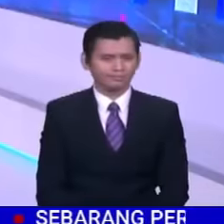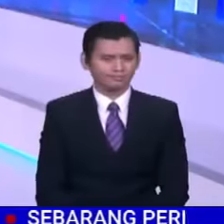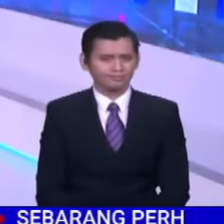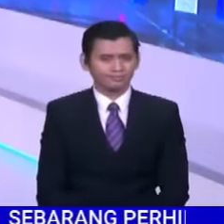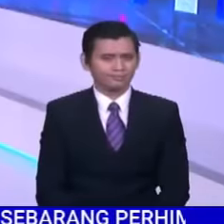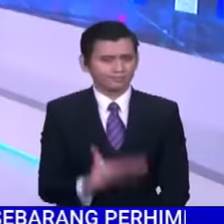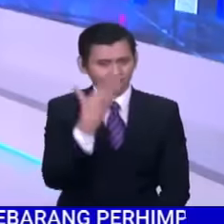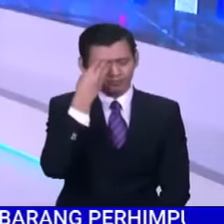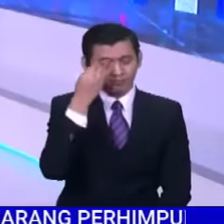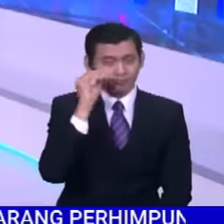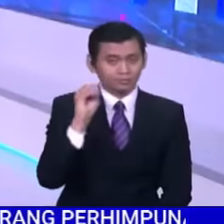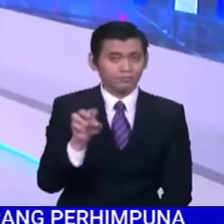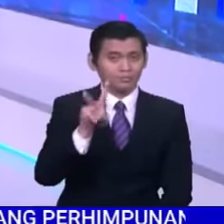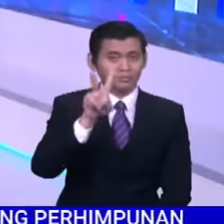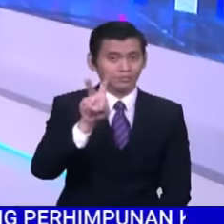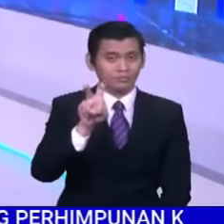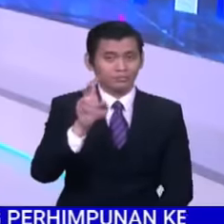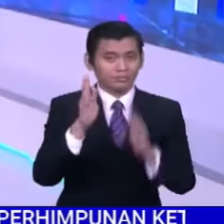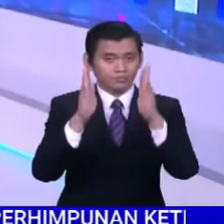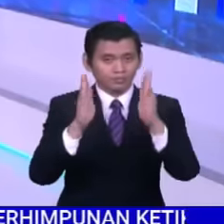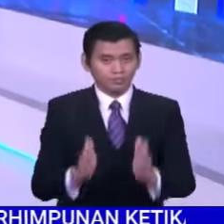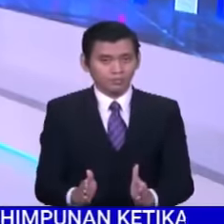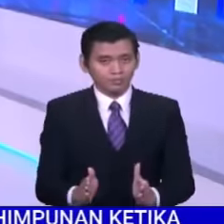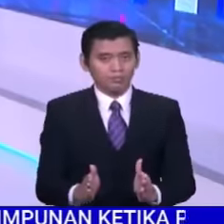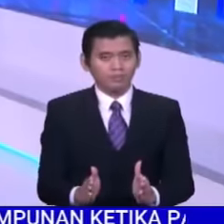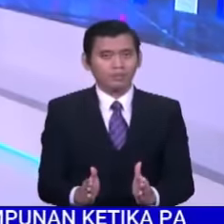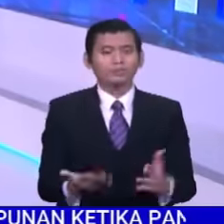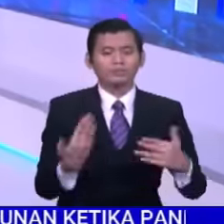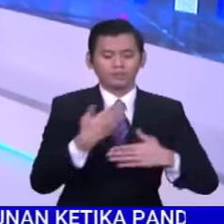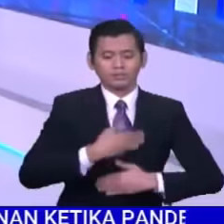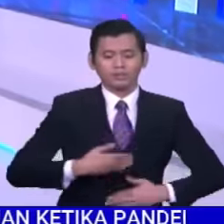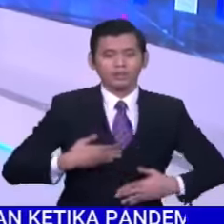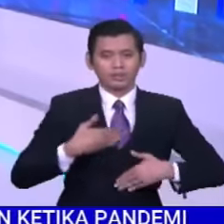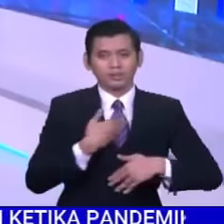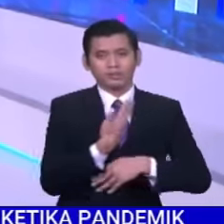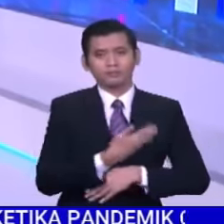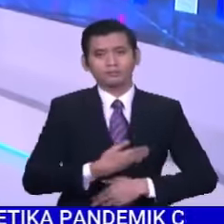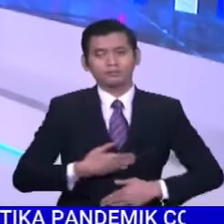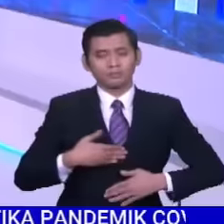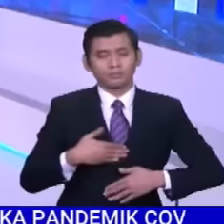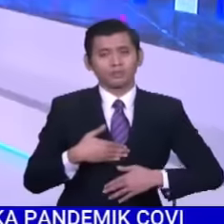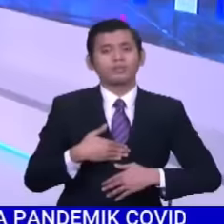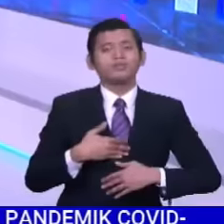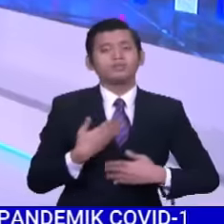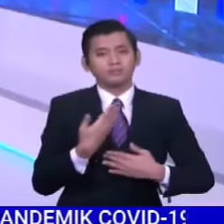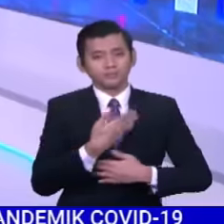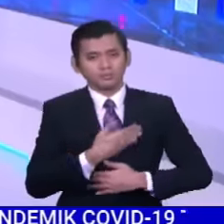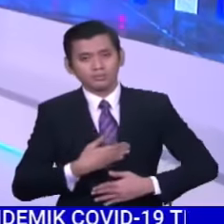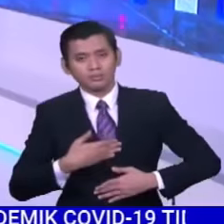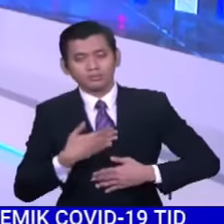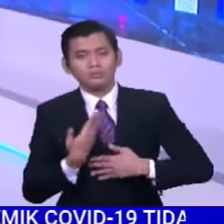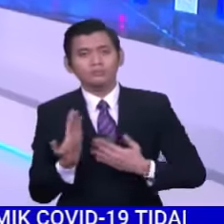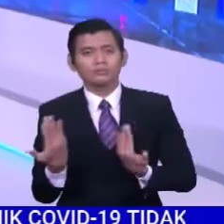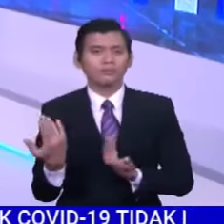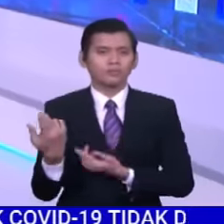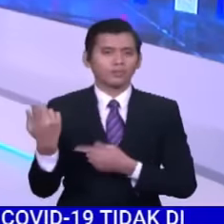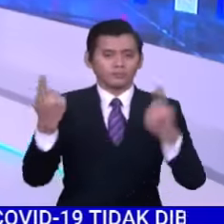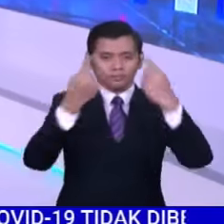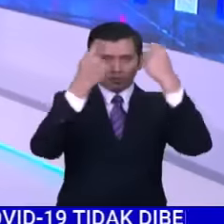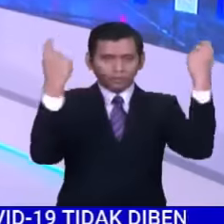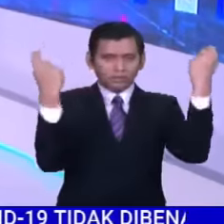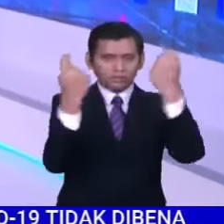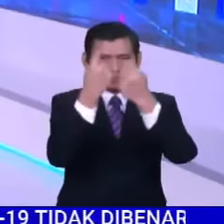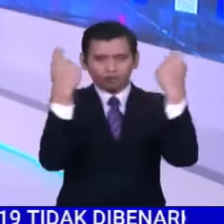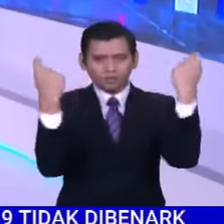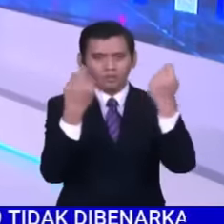Kelekaan 20 individu berhibur dalam parti liar terbantut apabila rumah banglo yang disewa di Taman Stahil,